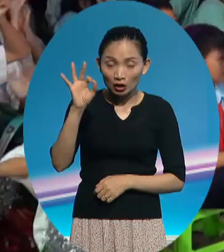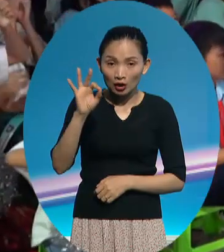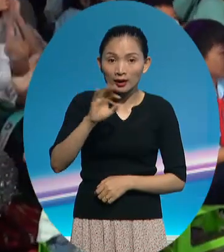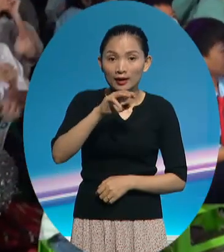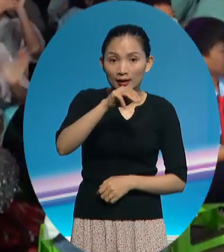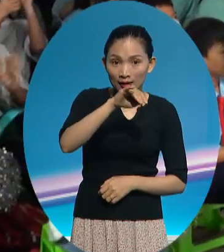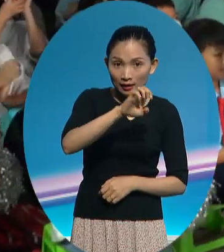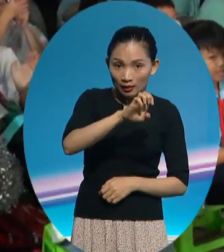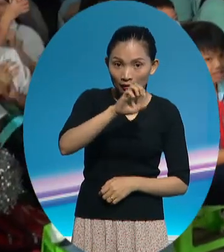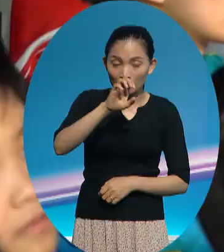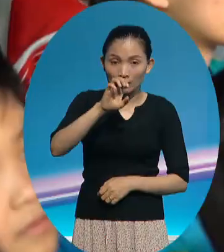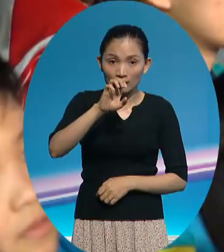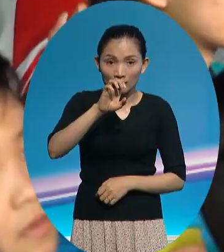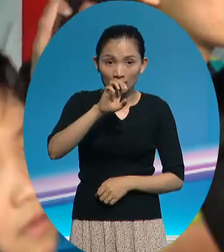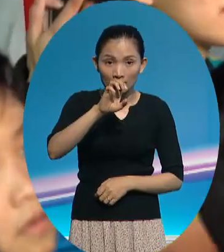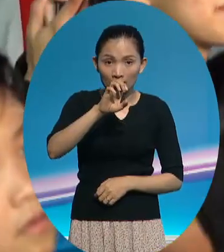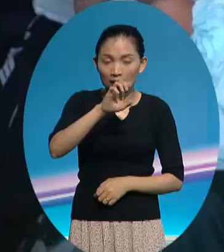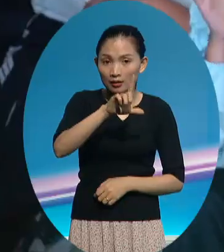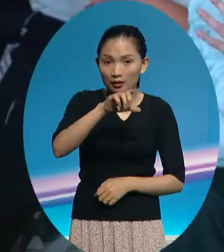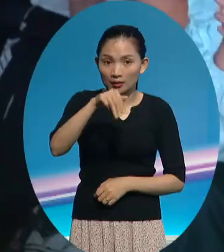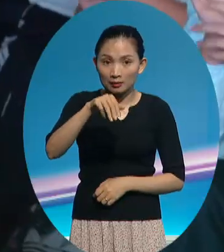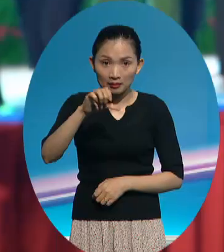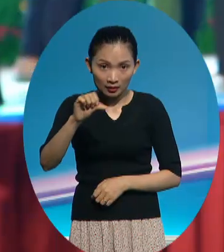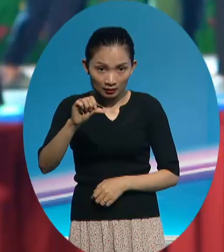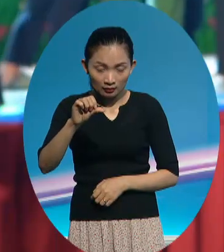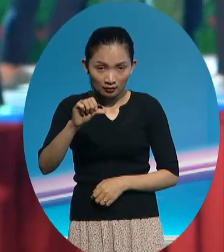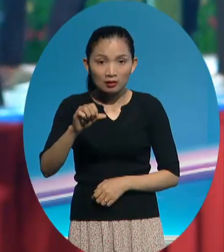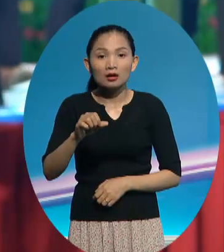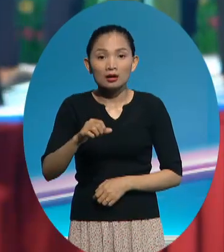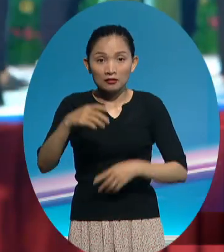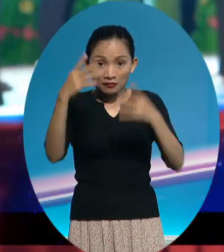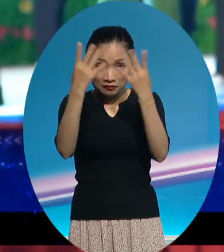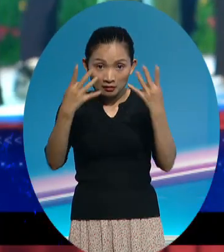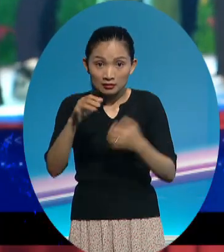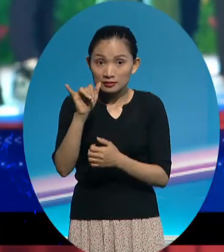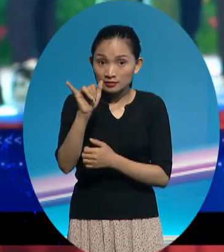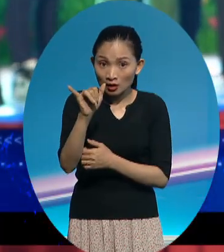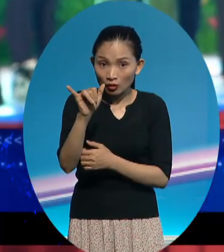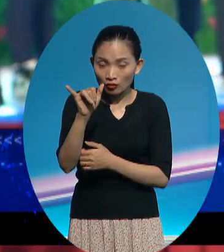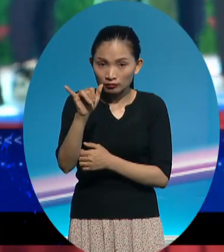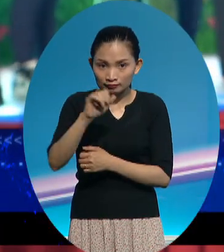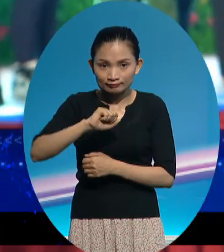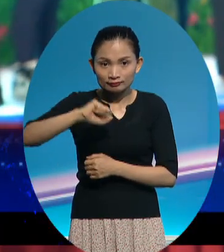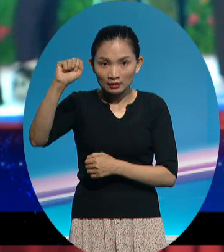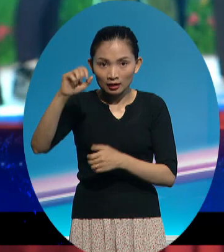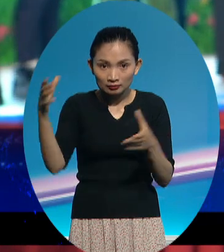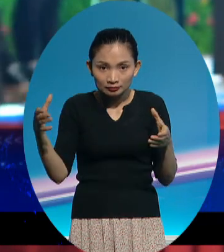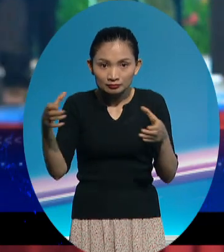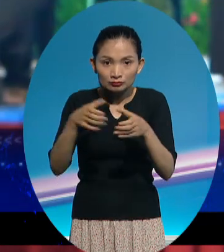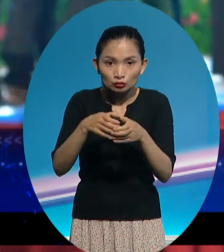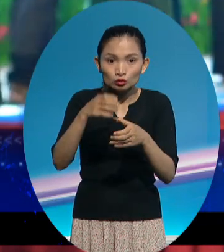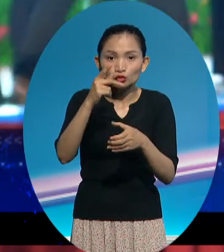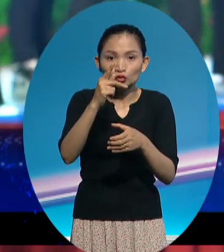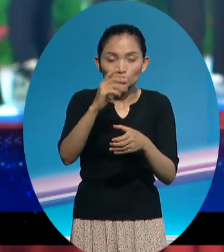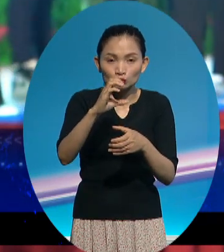tuyến. 6 tác phẩm đã được lựa chọn vào chung kết. Đây là những cái hoạt động mà để tạo điều kiện cho học sinh phát huy cái tính sáng tạo